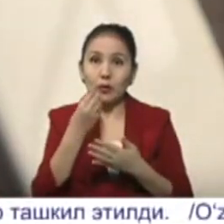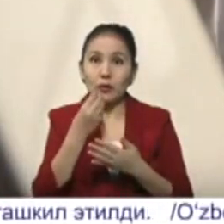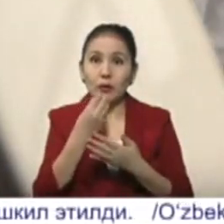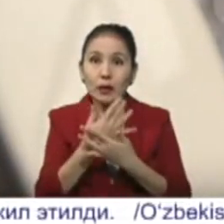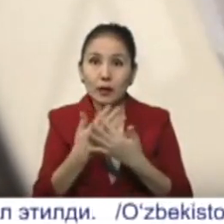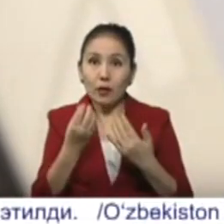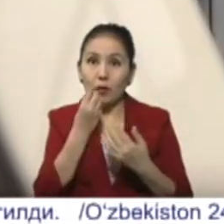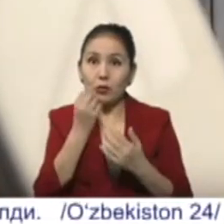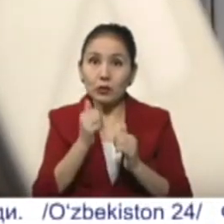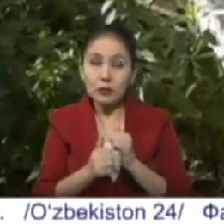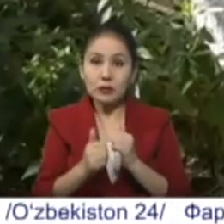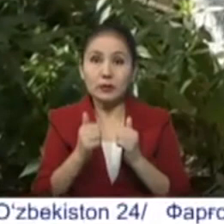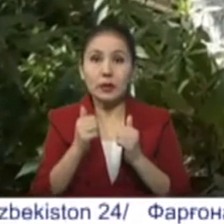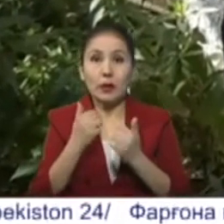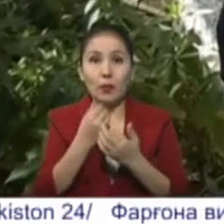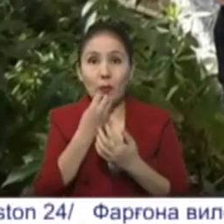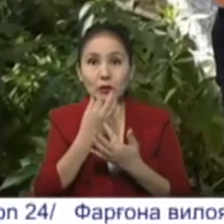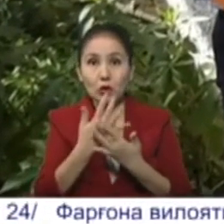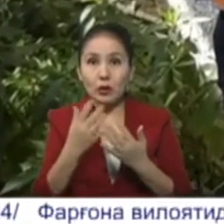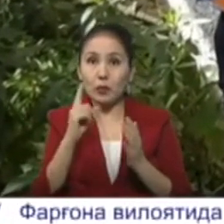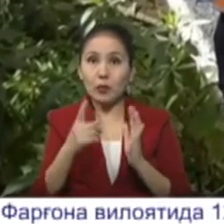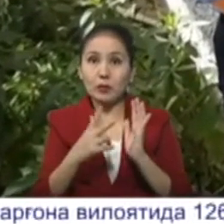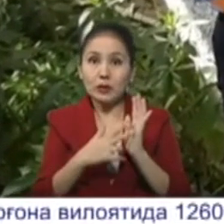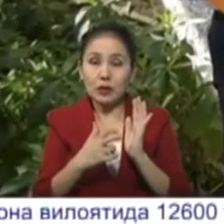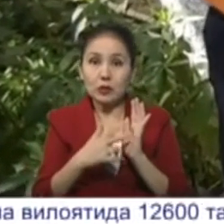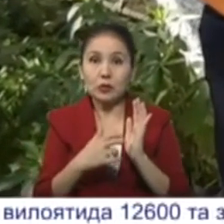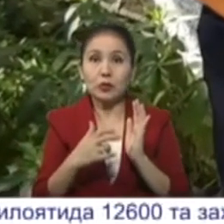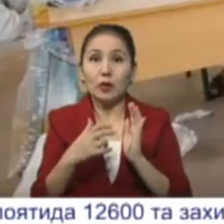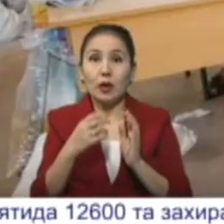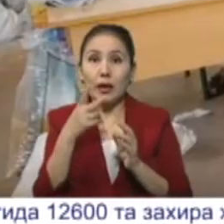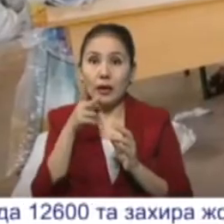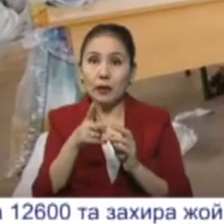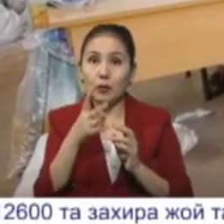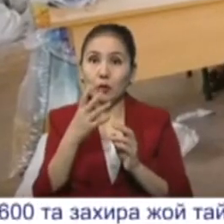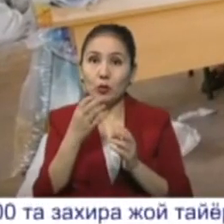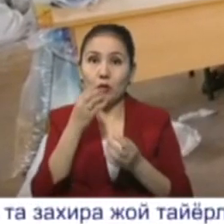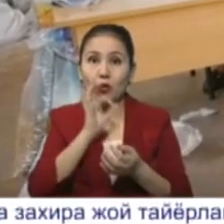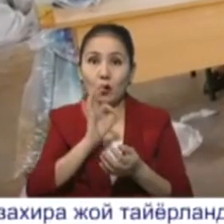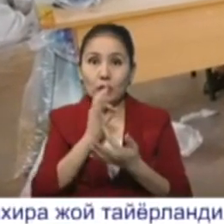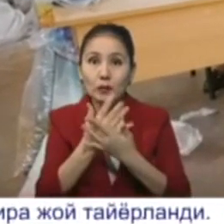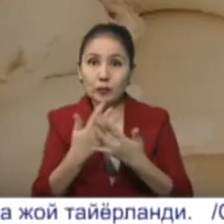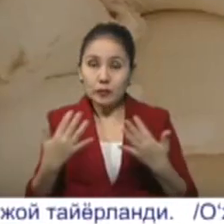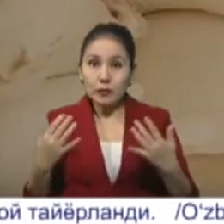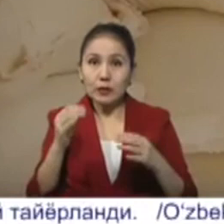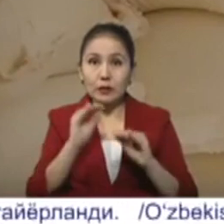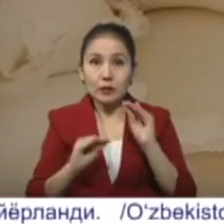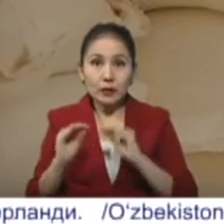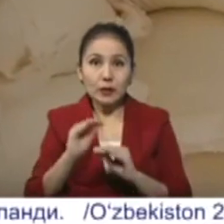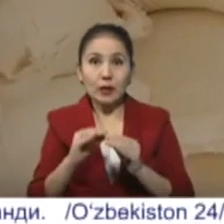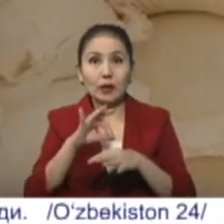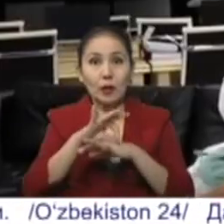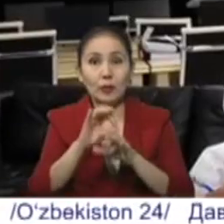turdagi kundalik zaruriy oziq-ovqat mahsulotlari, 1980 ta oilaga 204 million so'mlik dori-darmonlar hamda gigiyenik vositalar manzilli